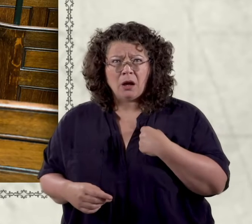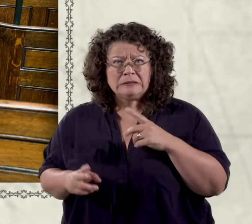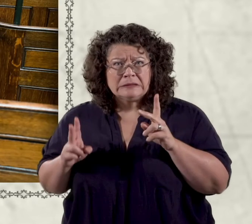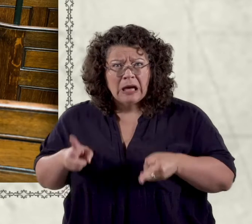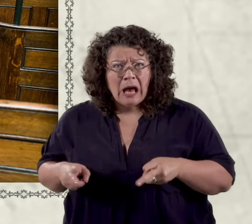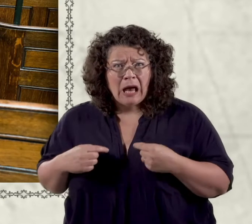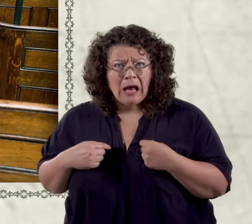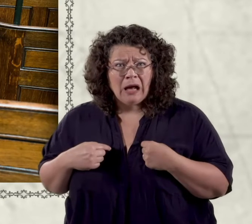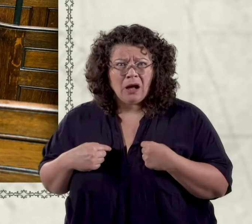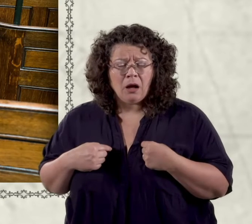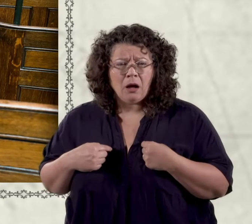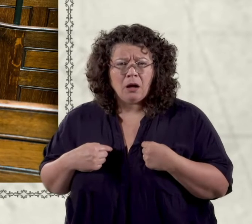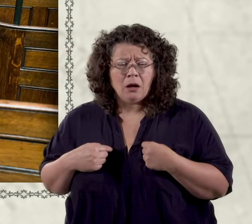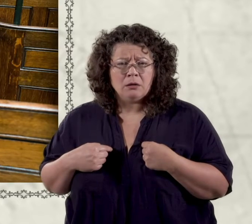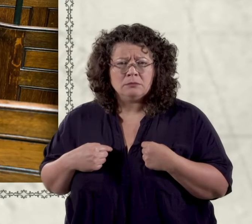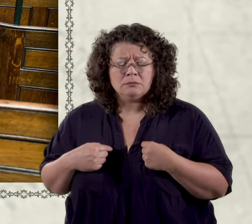ac yn mynd I farw.